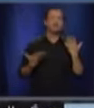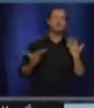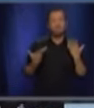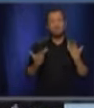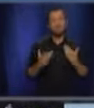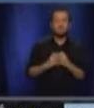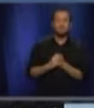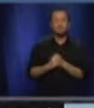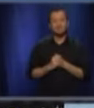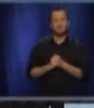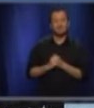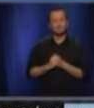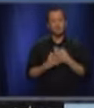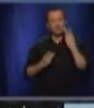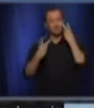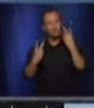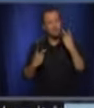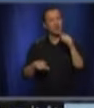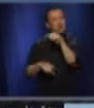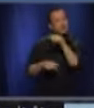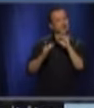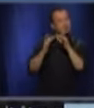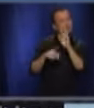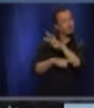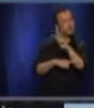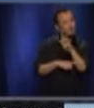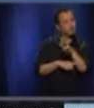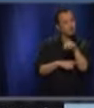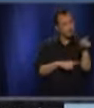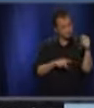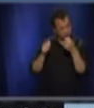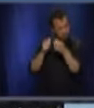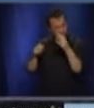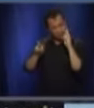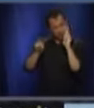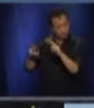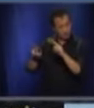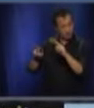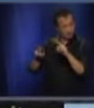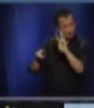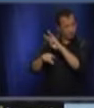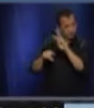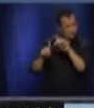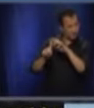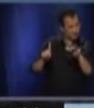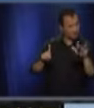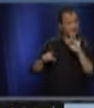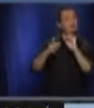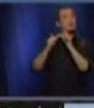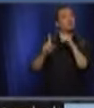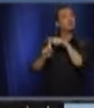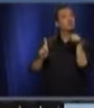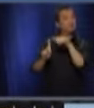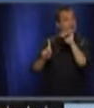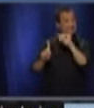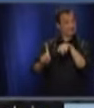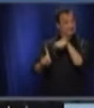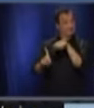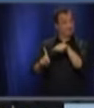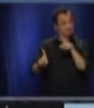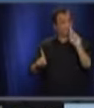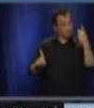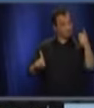les gens le voient à l'écran. Est-ce que c'est moi qui contrôle? Peut-être, là. Non. Mais J'inviterais premièrement les